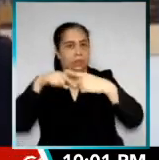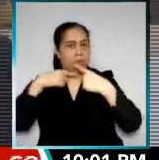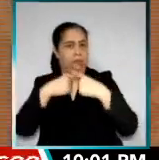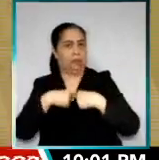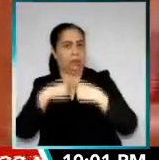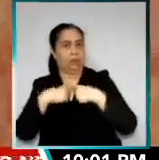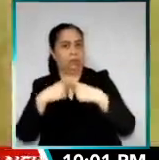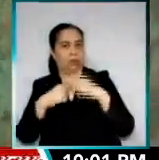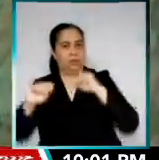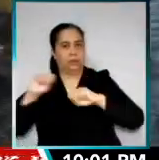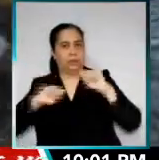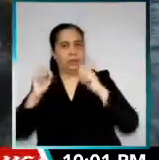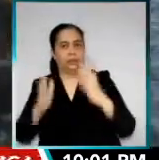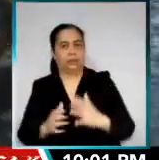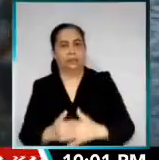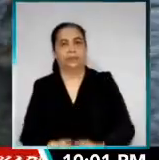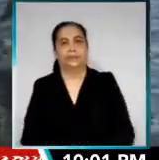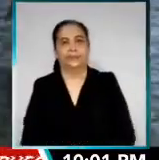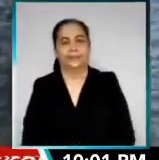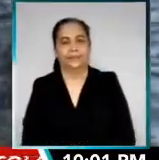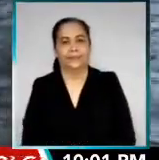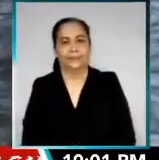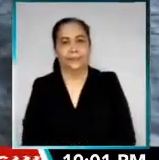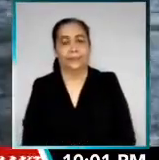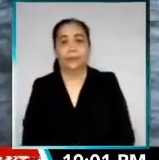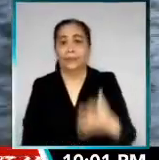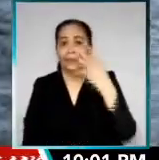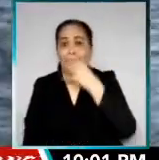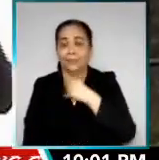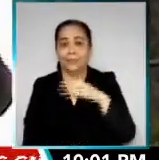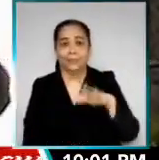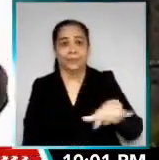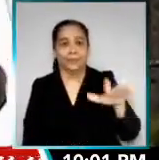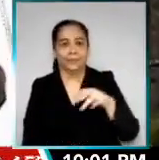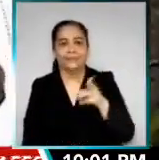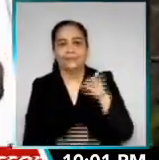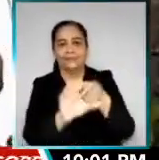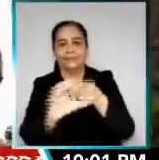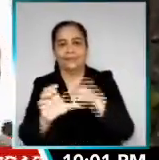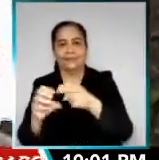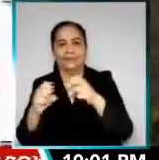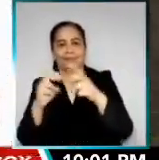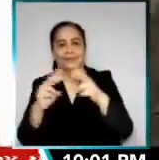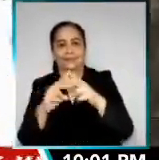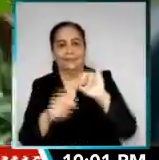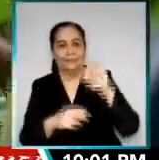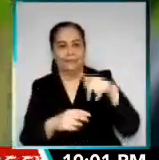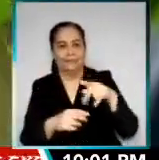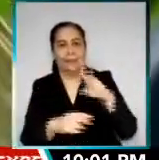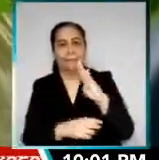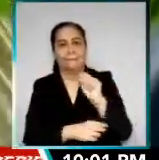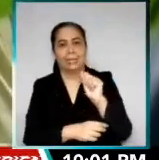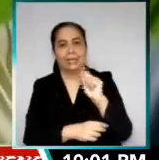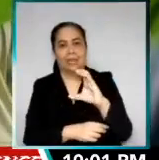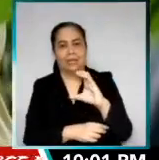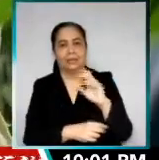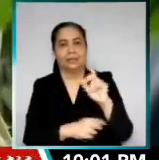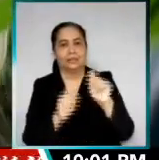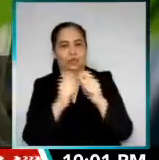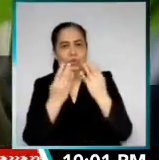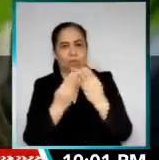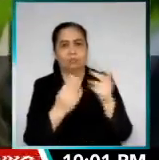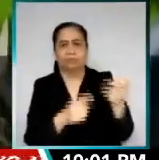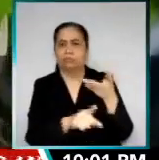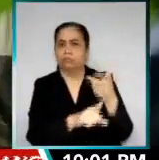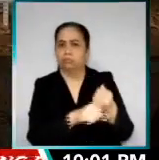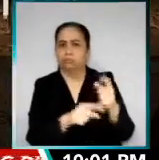scientists. Ang maganda rito, nilahukan nito maging ng indigenous Batak tribe na isa sa mga naapektuhan ng pagkasira